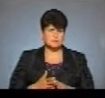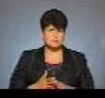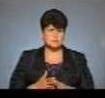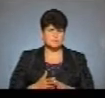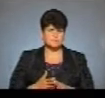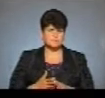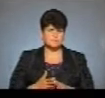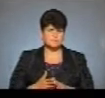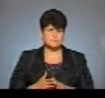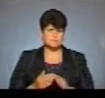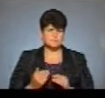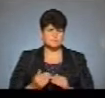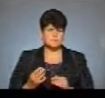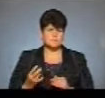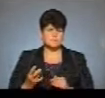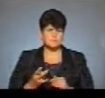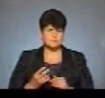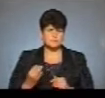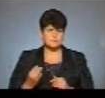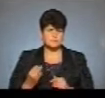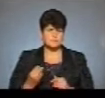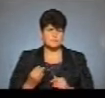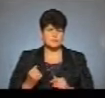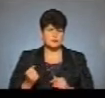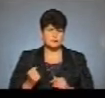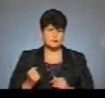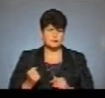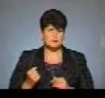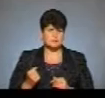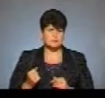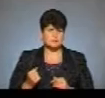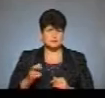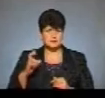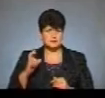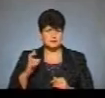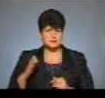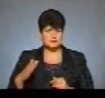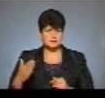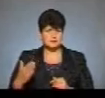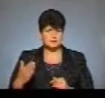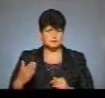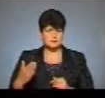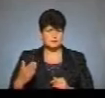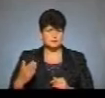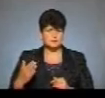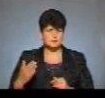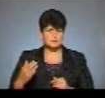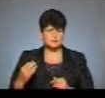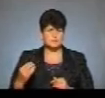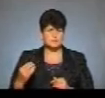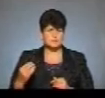їм потрібно чи цікаво. А саме державна мається на увазі програма, чи взагалі як